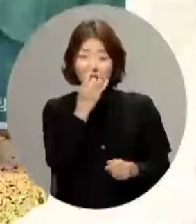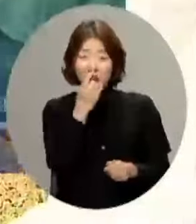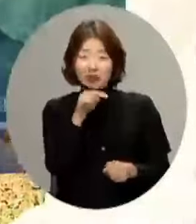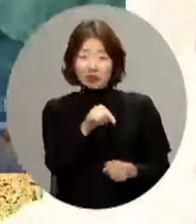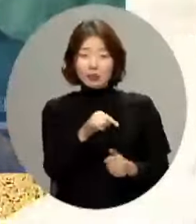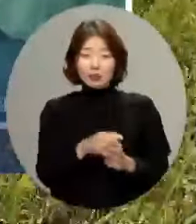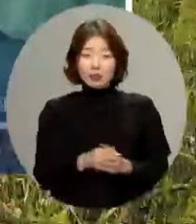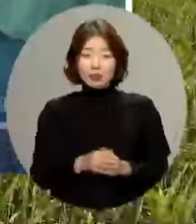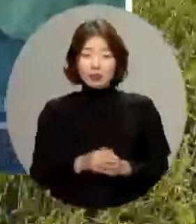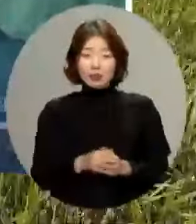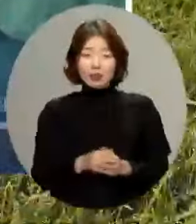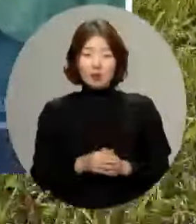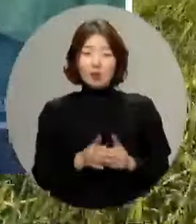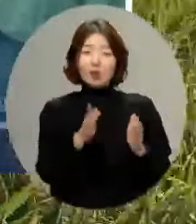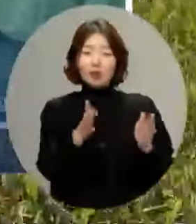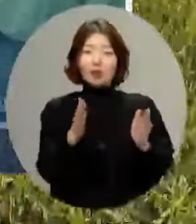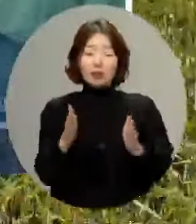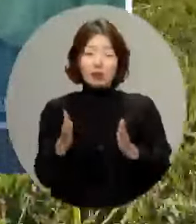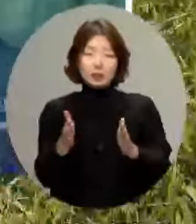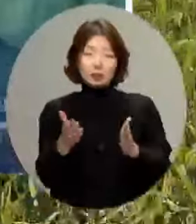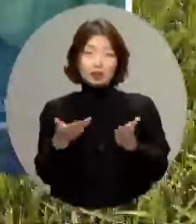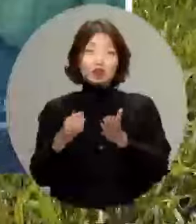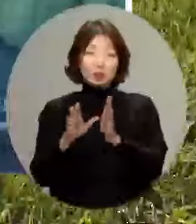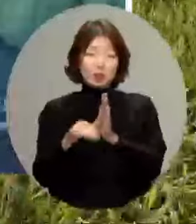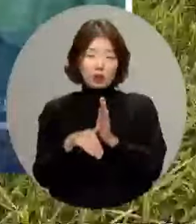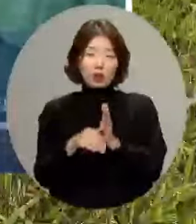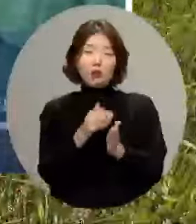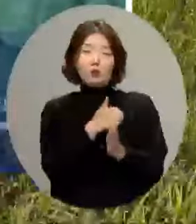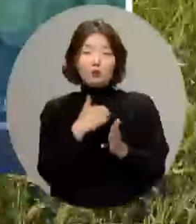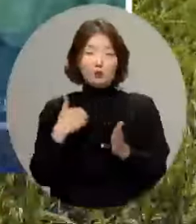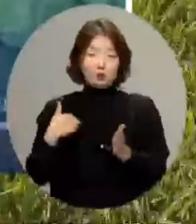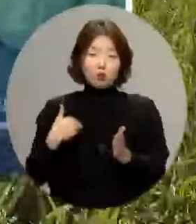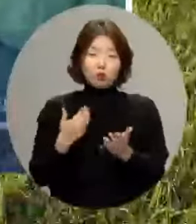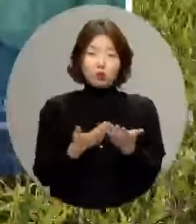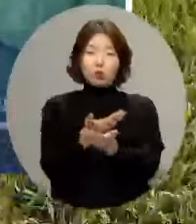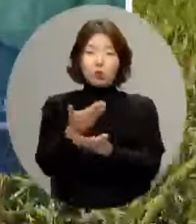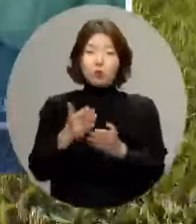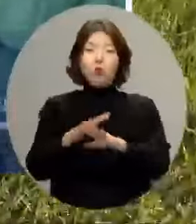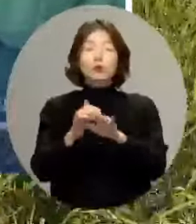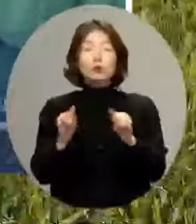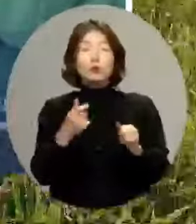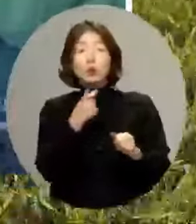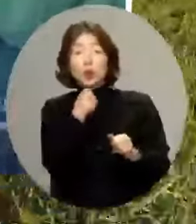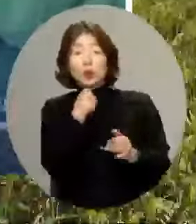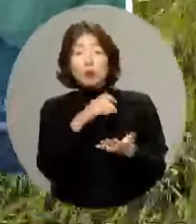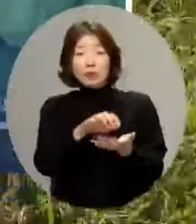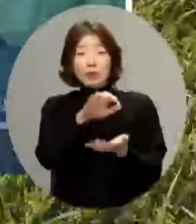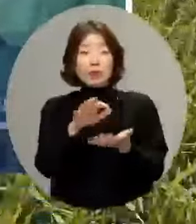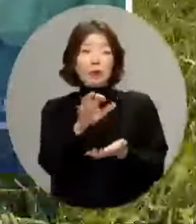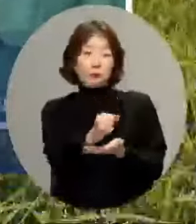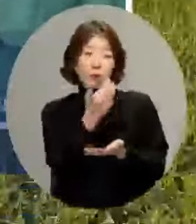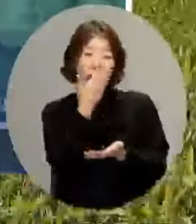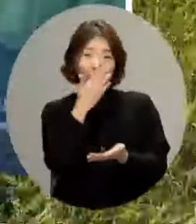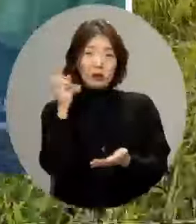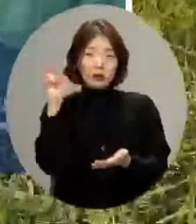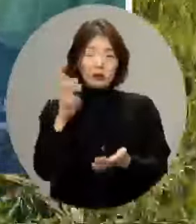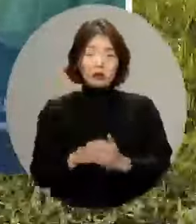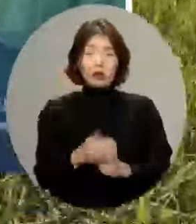이제 농가로 돌아가는 기간이 오거든 시기 오거든요. 충분히 공유해서 농민들이 요구한 양을 확보할 수 있었을 거라 생각이 들어요.